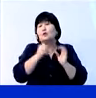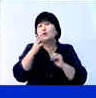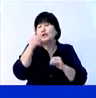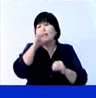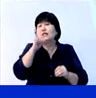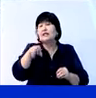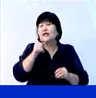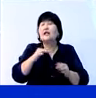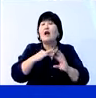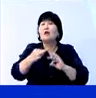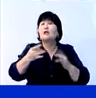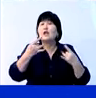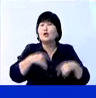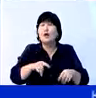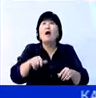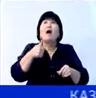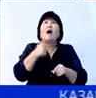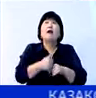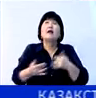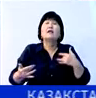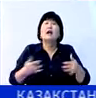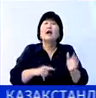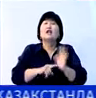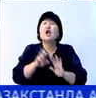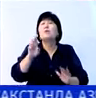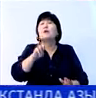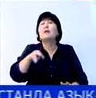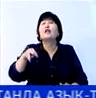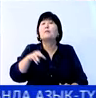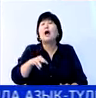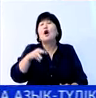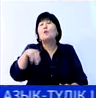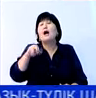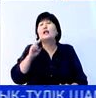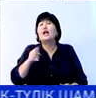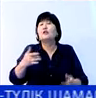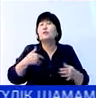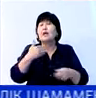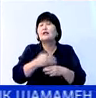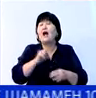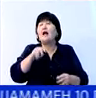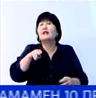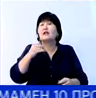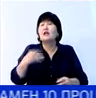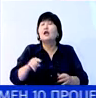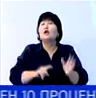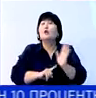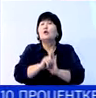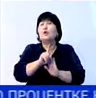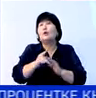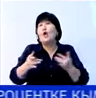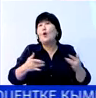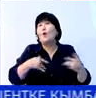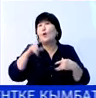Сырдария ауданында дүниеге келген. Алғашқы әртістік жолын Бейімбет Майлиннің Майдан пьесасындағы Алтынай рөлін ойнаудан бастаған өнер